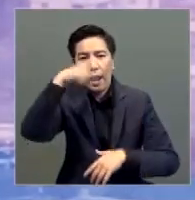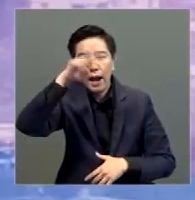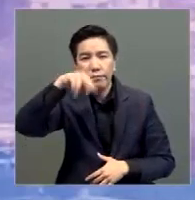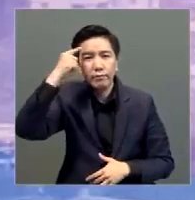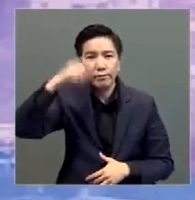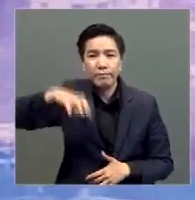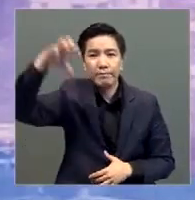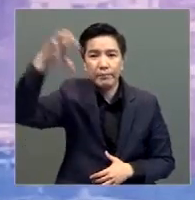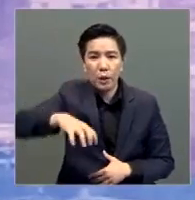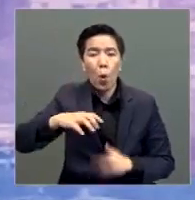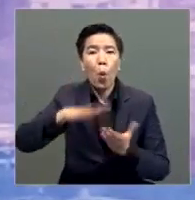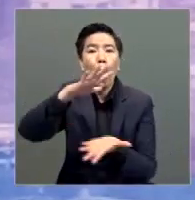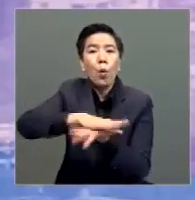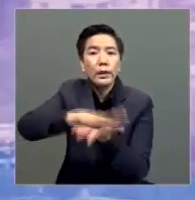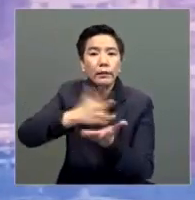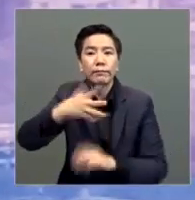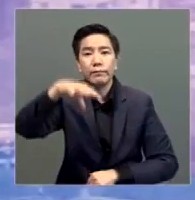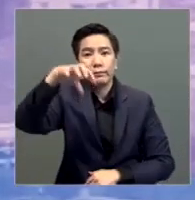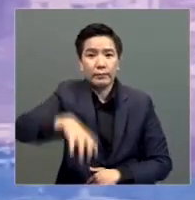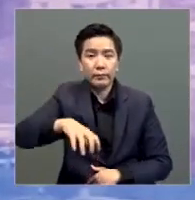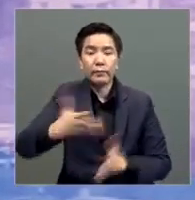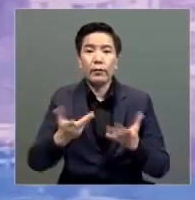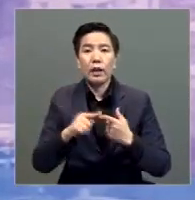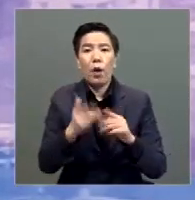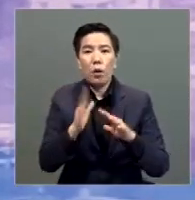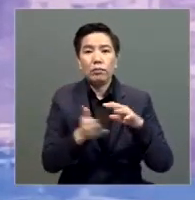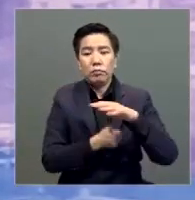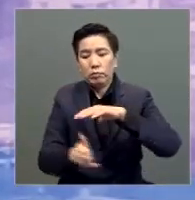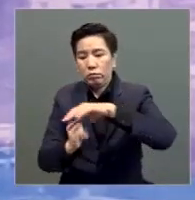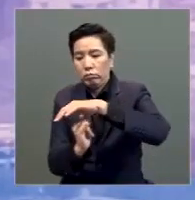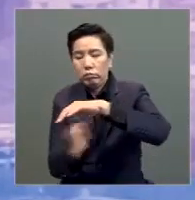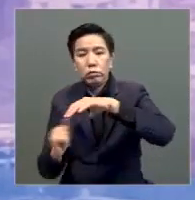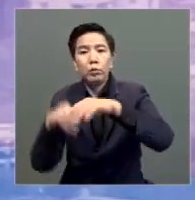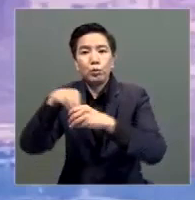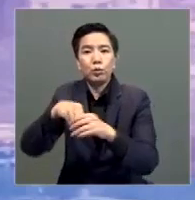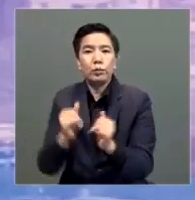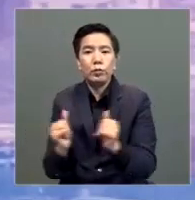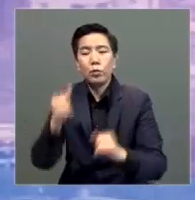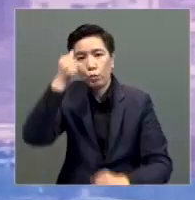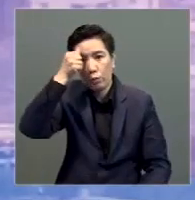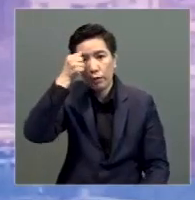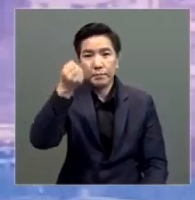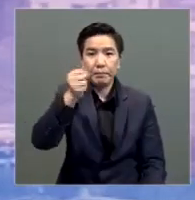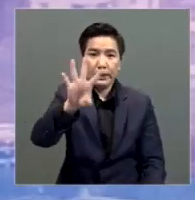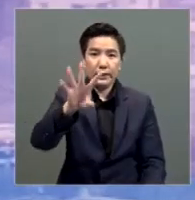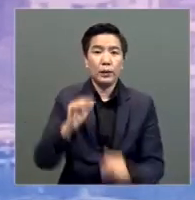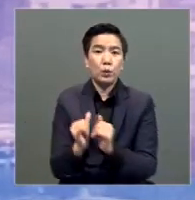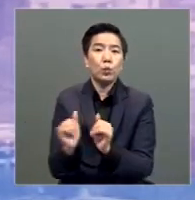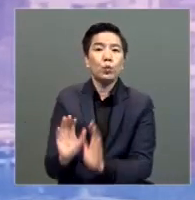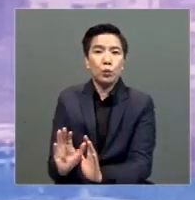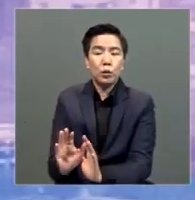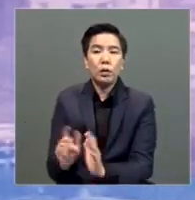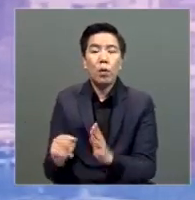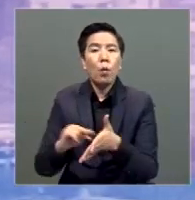ทศหาโรงเรียนหาอะไรก็ตามแล้วกักกันบุคคลเหล่านี้ไว้ที่นั่น14วัน